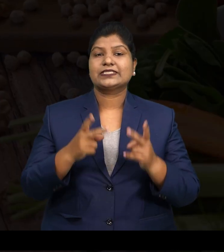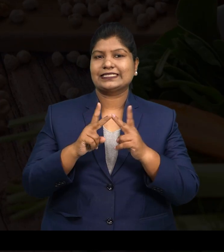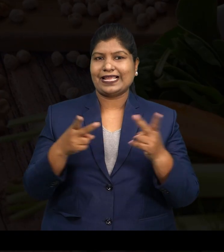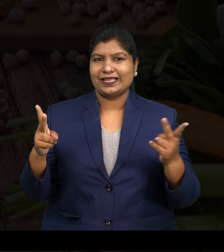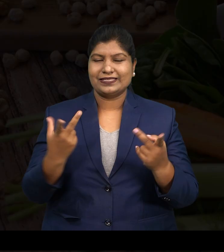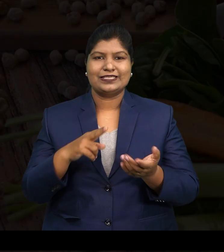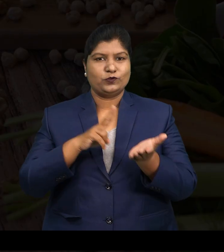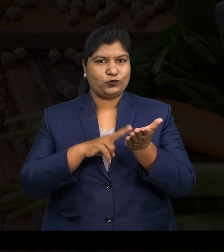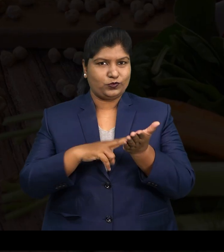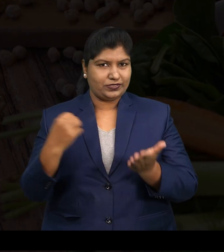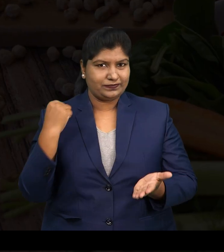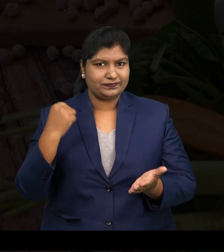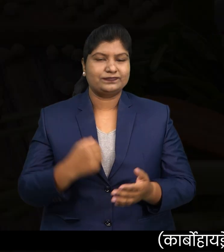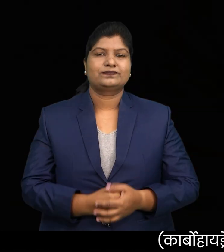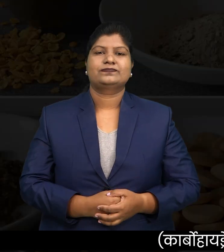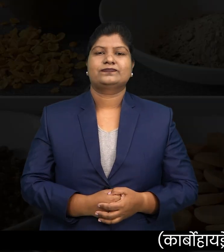पोषक तत्वांचे प्रकार.